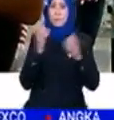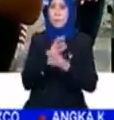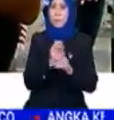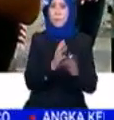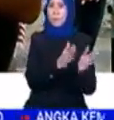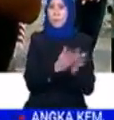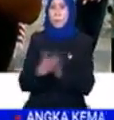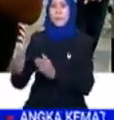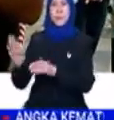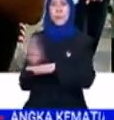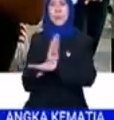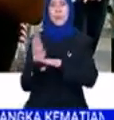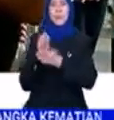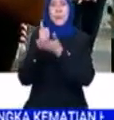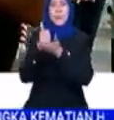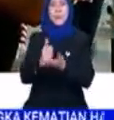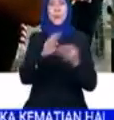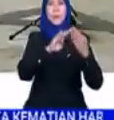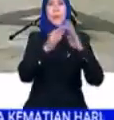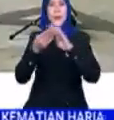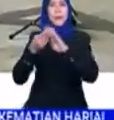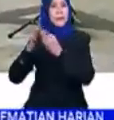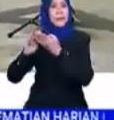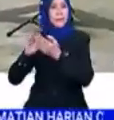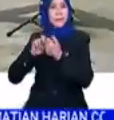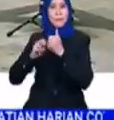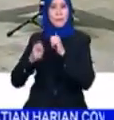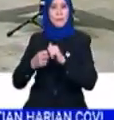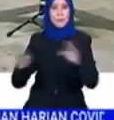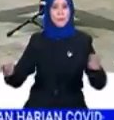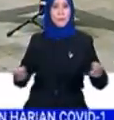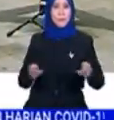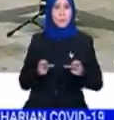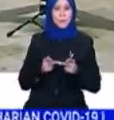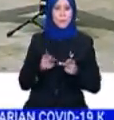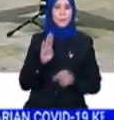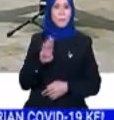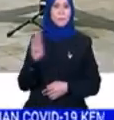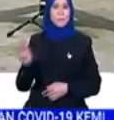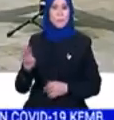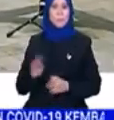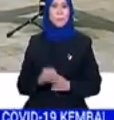membantu penyangga serta community yang terjun charge di kawasan tersebut